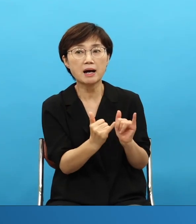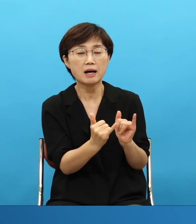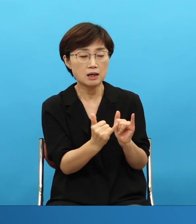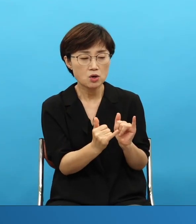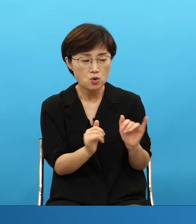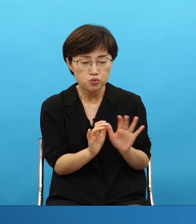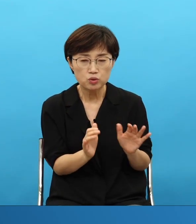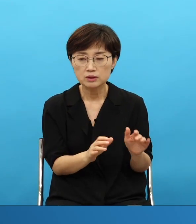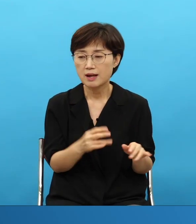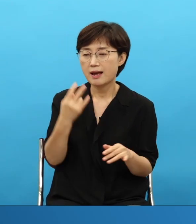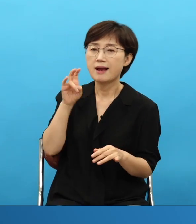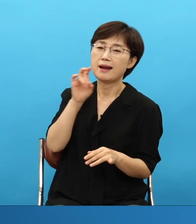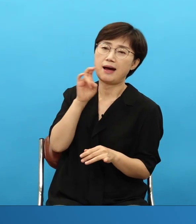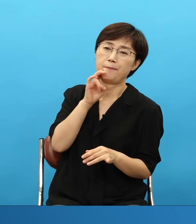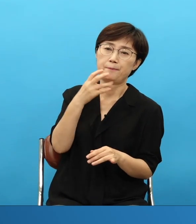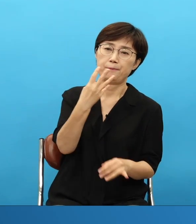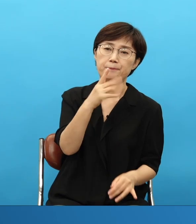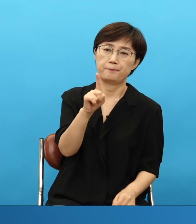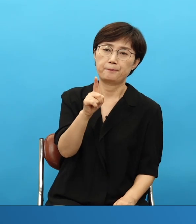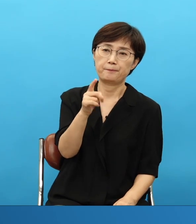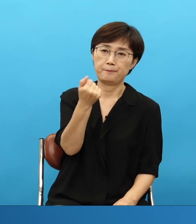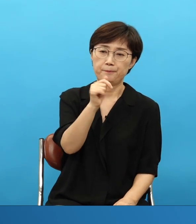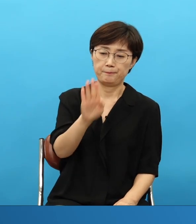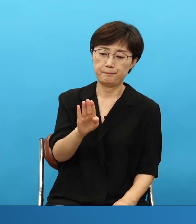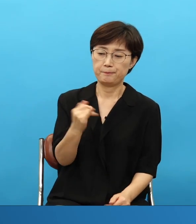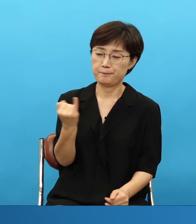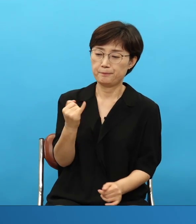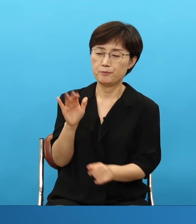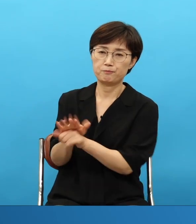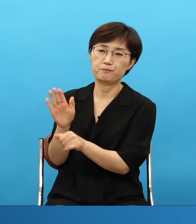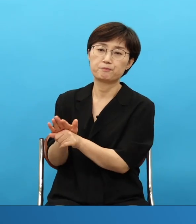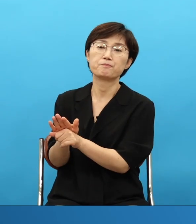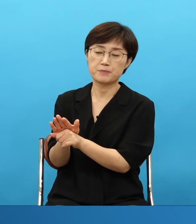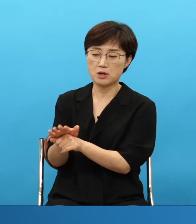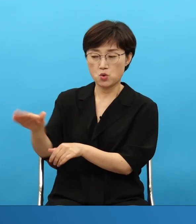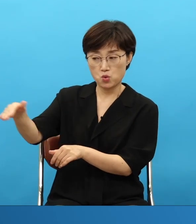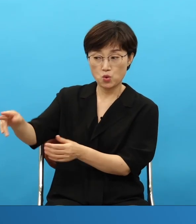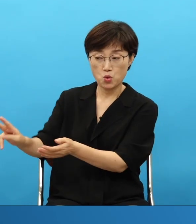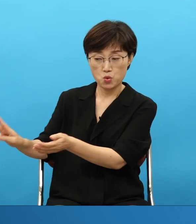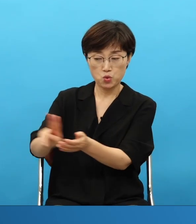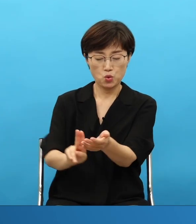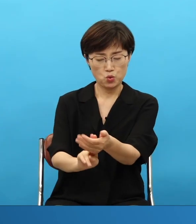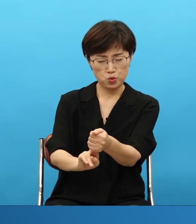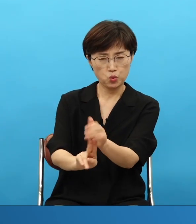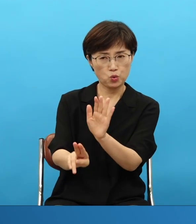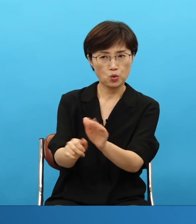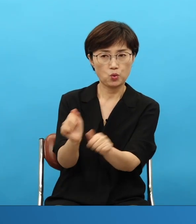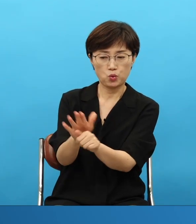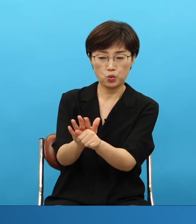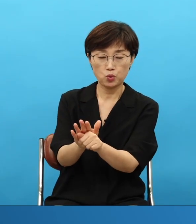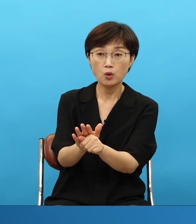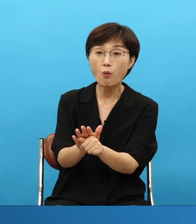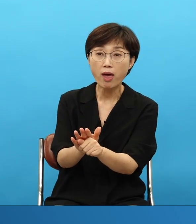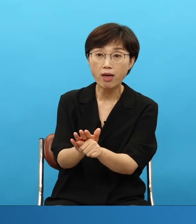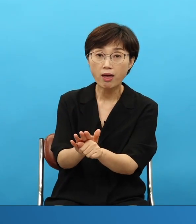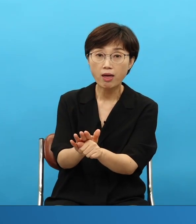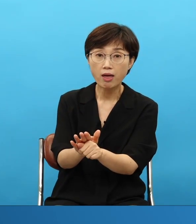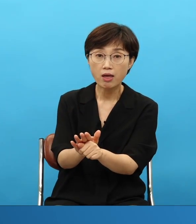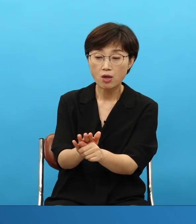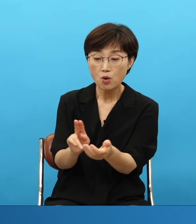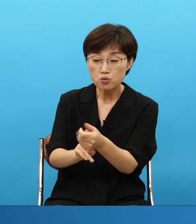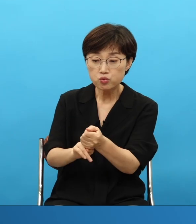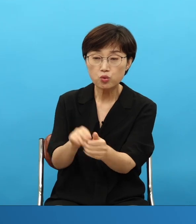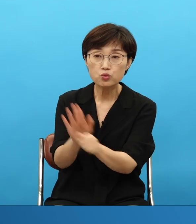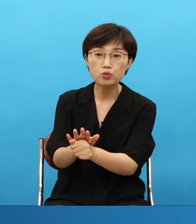from Jericho's Pacific. They're spies, but Rahab helped them. 숨겨주는 이유를 말했어요. And she told them the reason why she's hiding them.